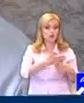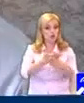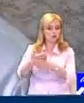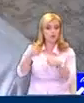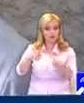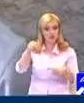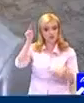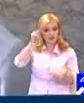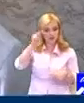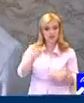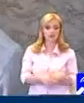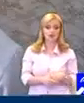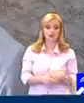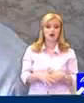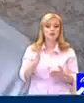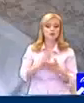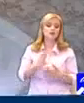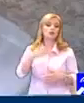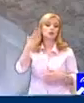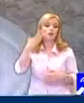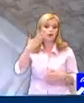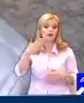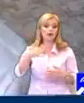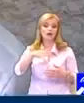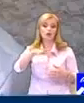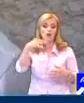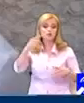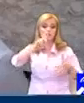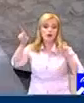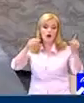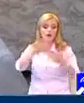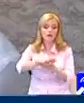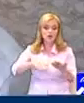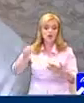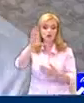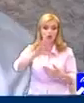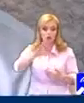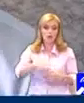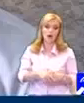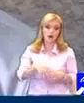cu alți români care sunt plecați în alte state, cum ar fi Spania, cum ar fi Italia sau Statele Unite.